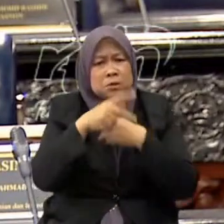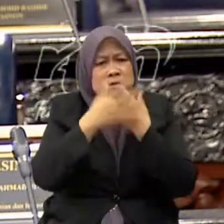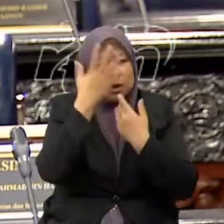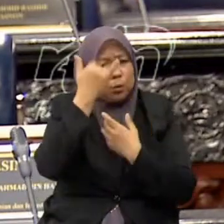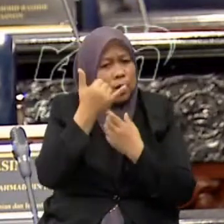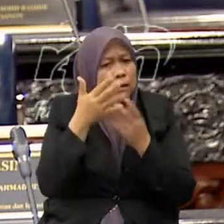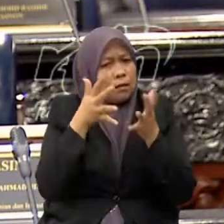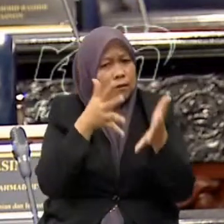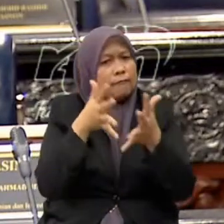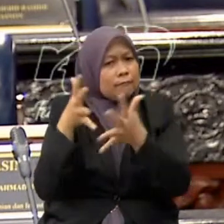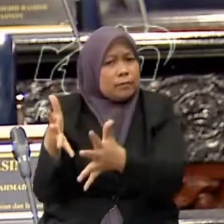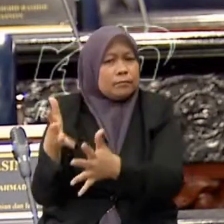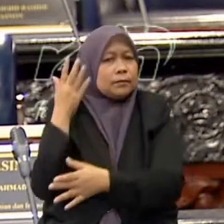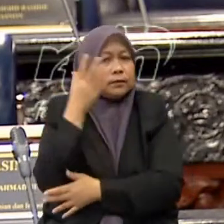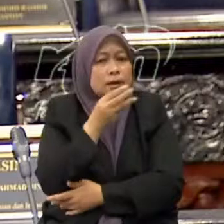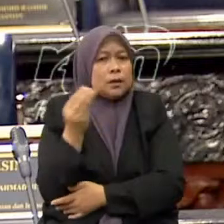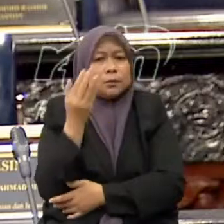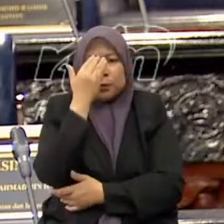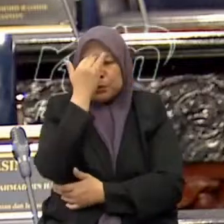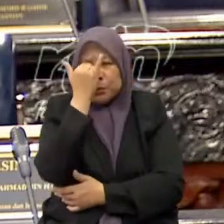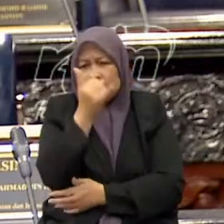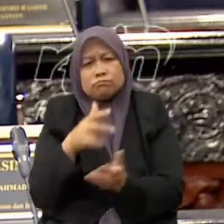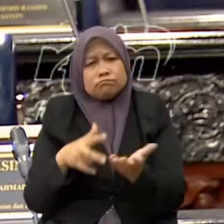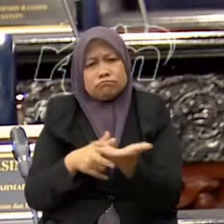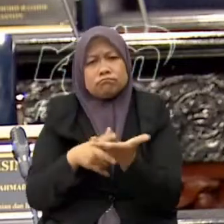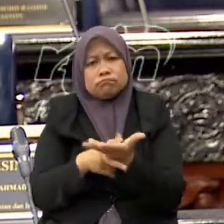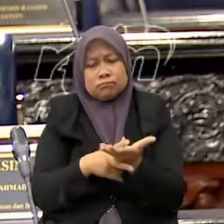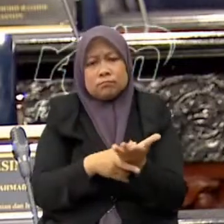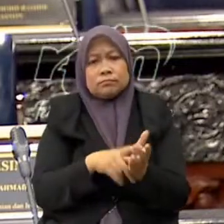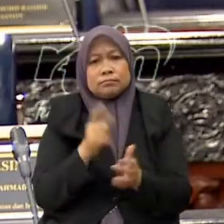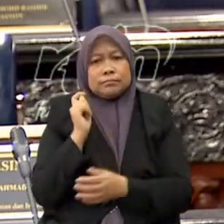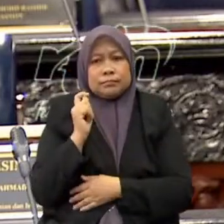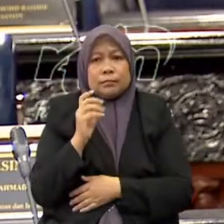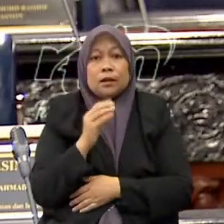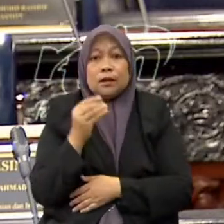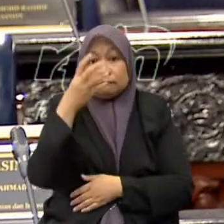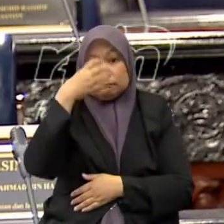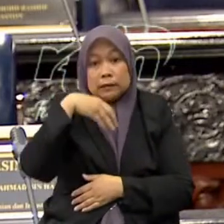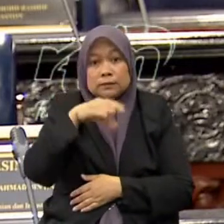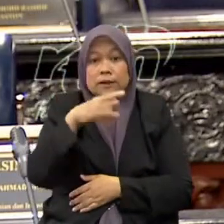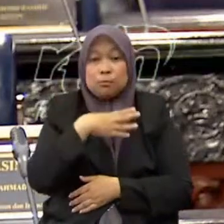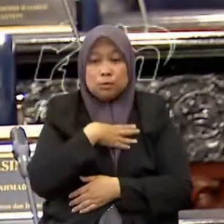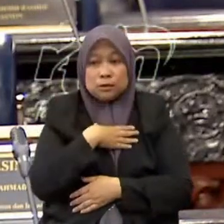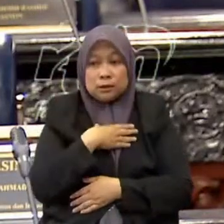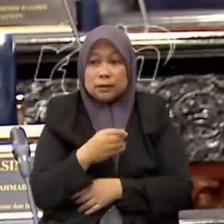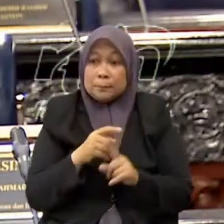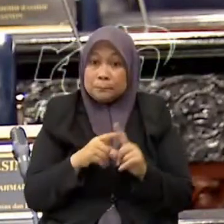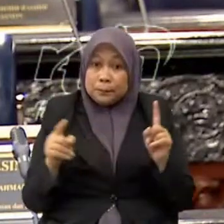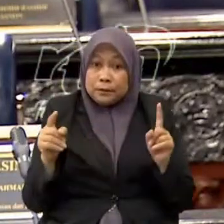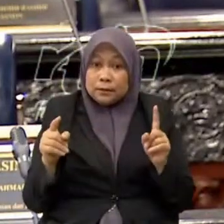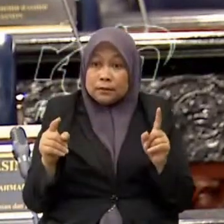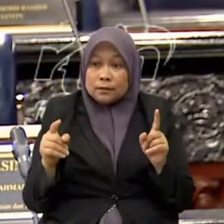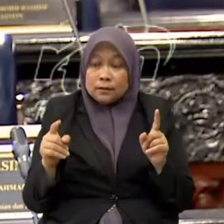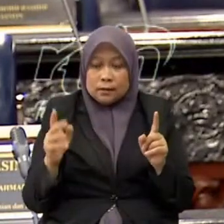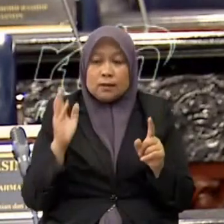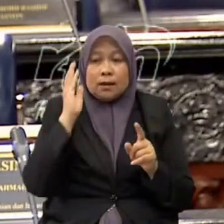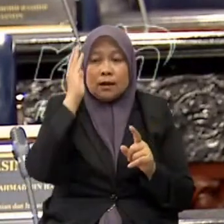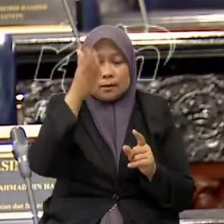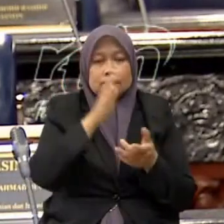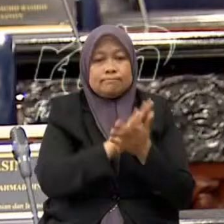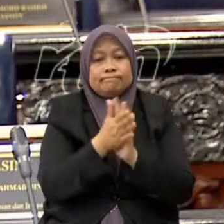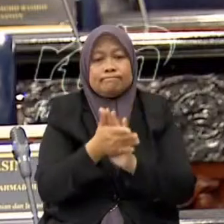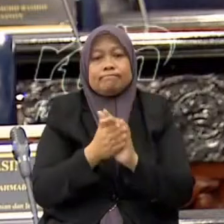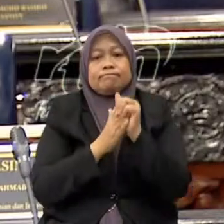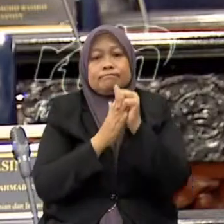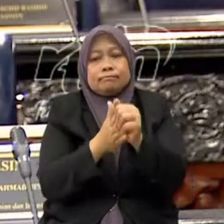bengkalai dan kenapa jadi seperti mana ya Yang bawa sebutkan tadi gajah putih dan tetapi ia juga akan jadikan